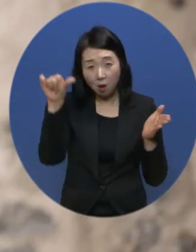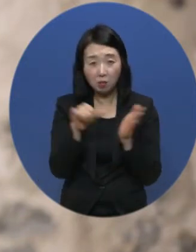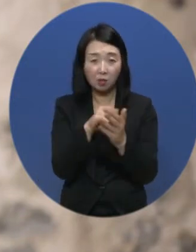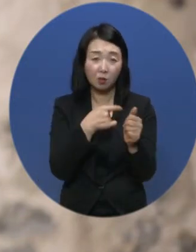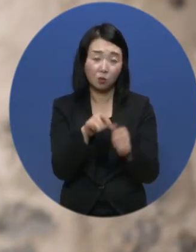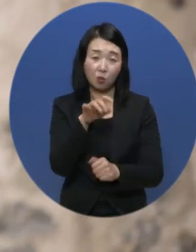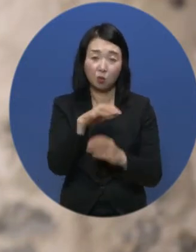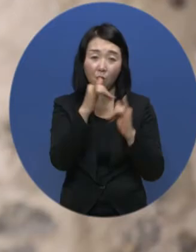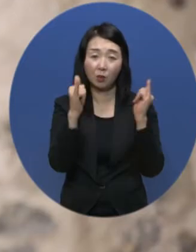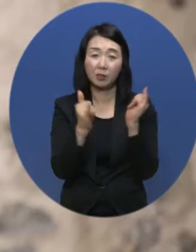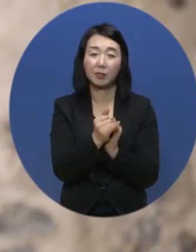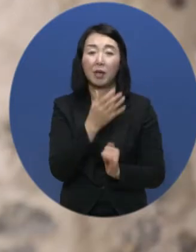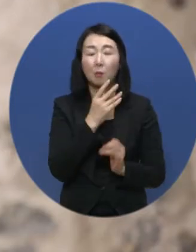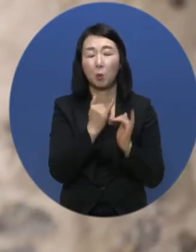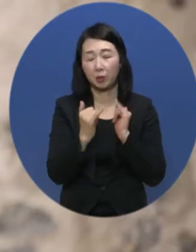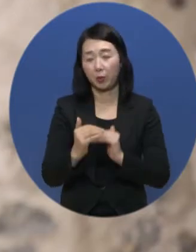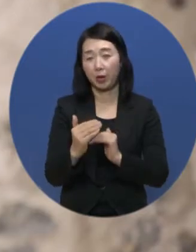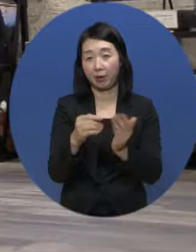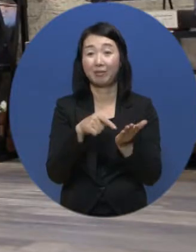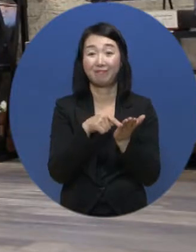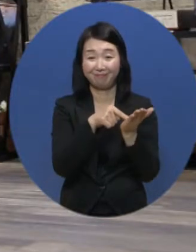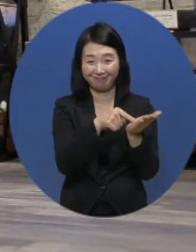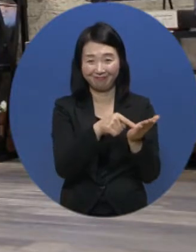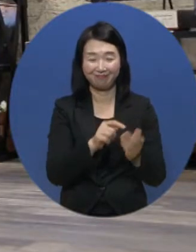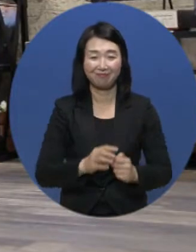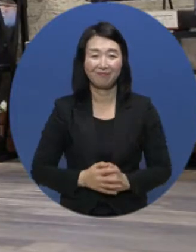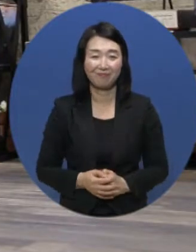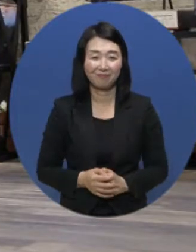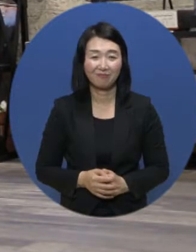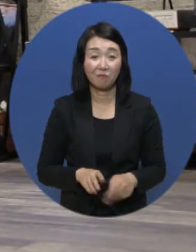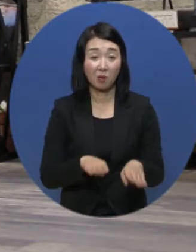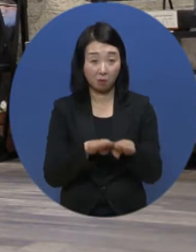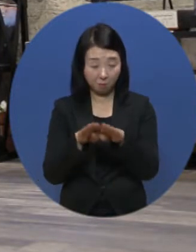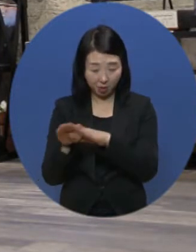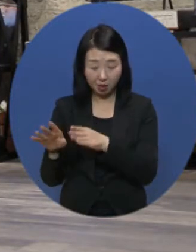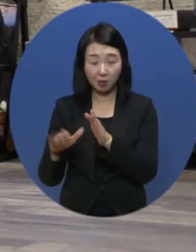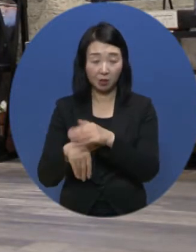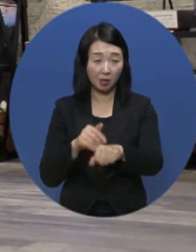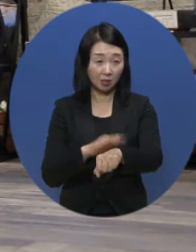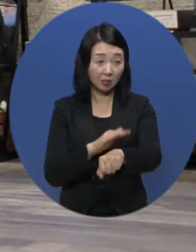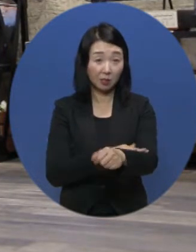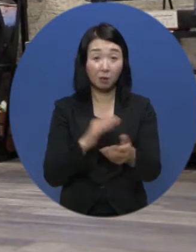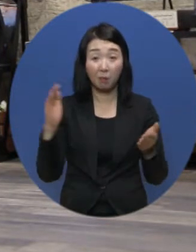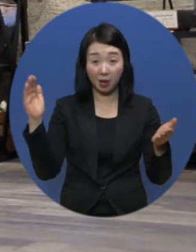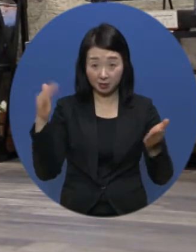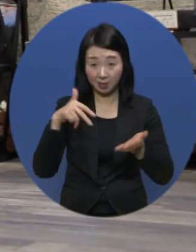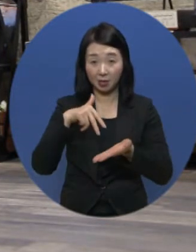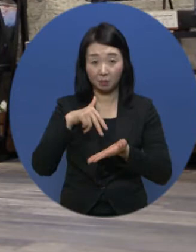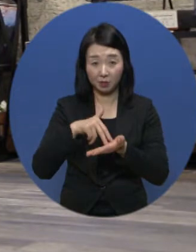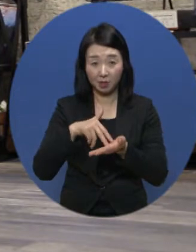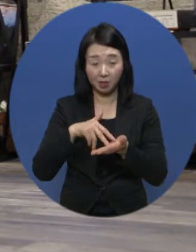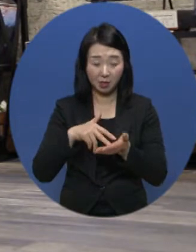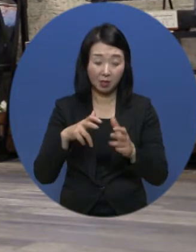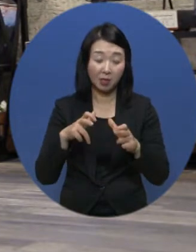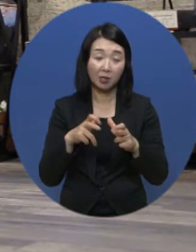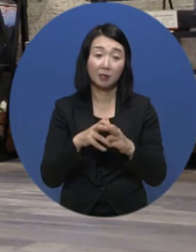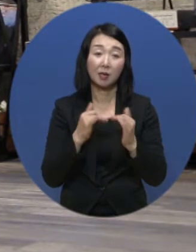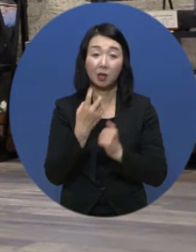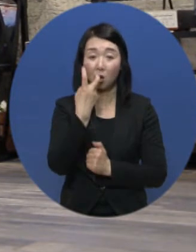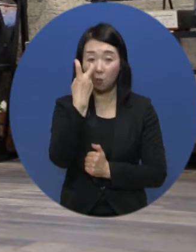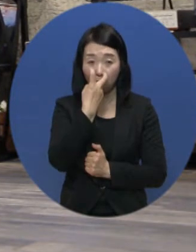평생교육원 사회복지사 과정에 등록합니다. 방학이 되어 전 실습생으로 장애인 보호 작업장이라는